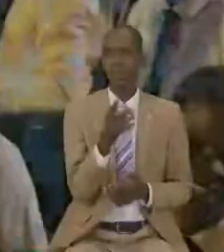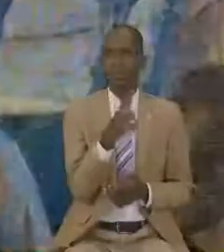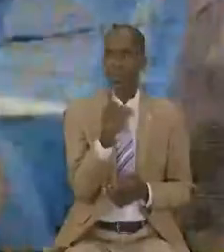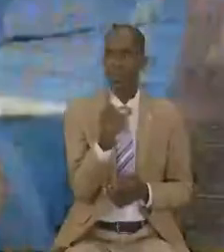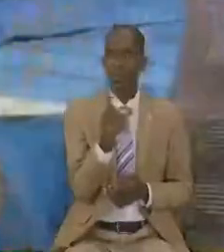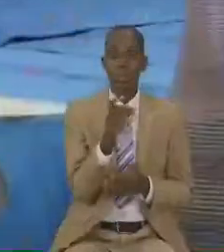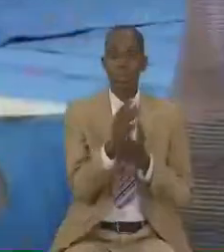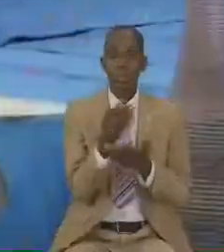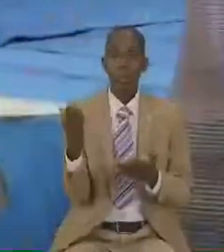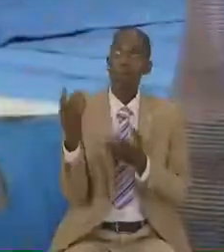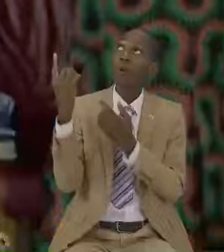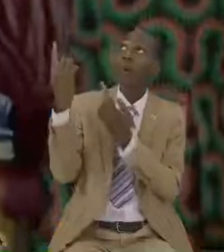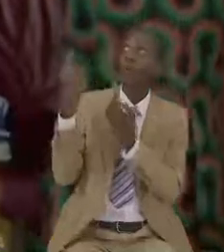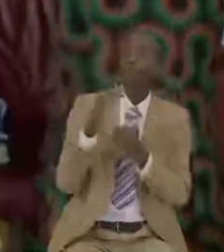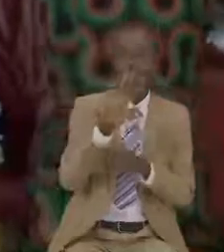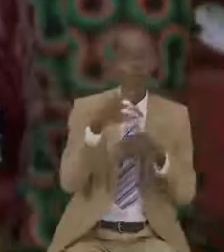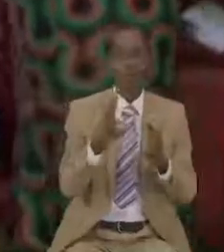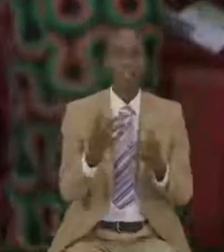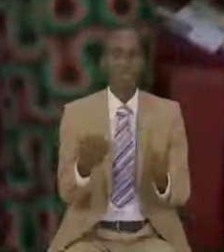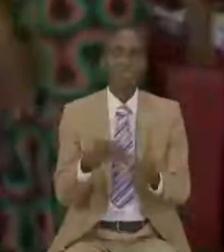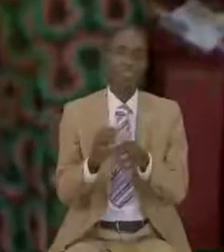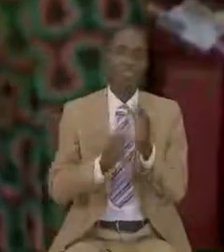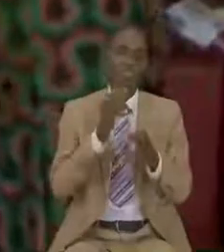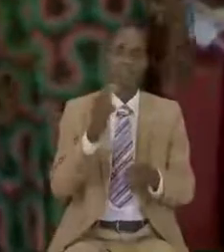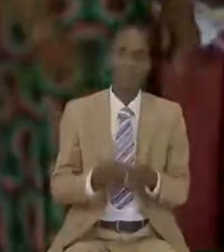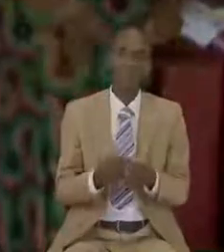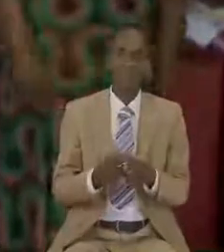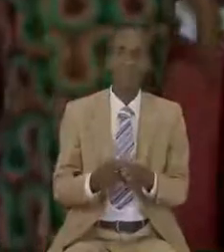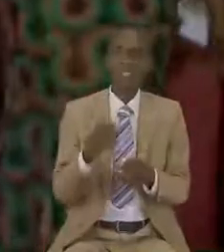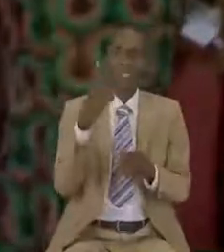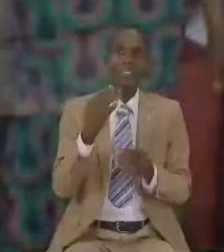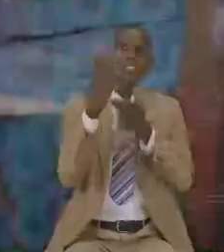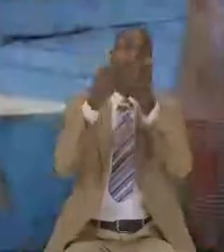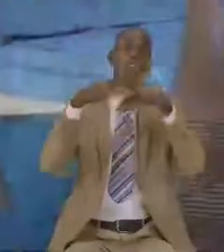Est-ce que vous êtes là? Quelque chose vient pour toi.